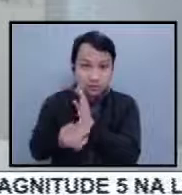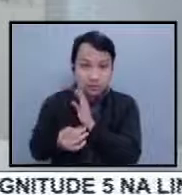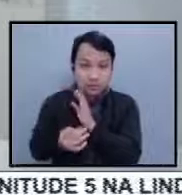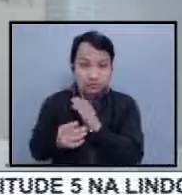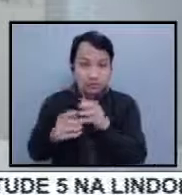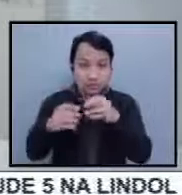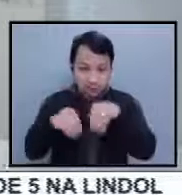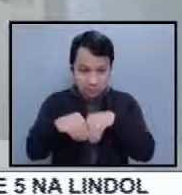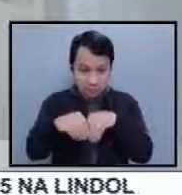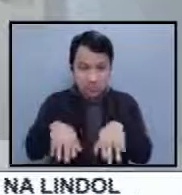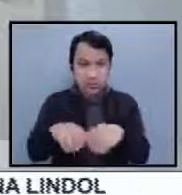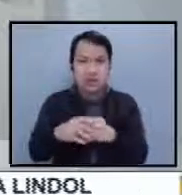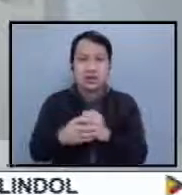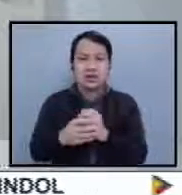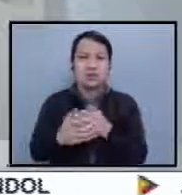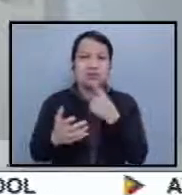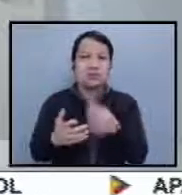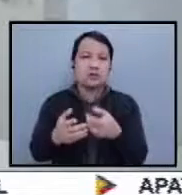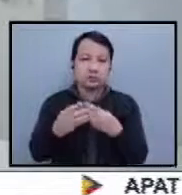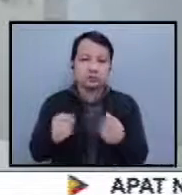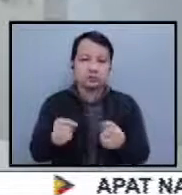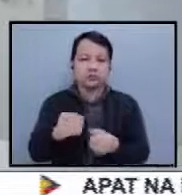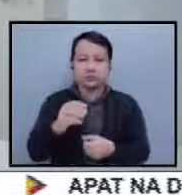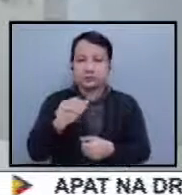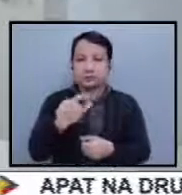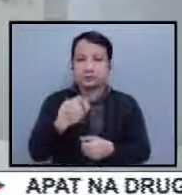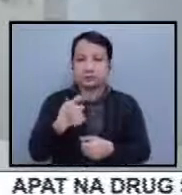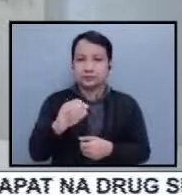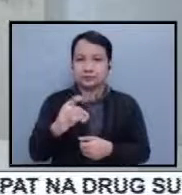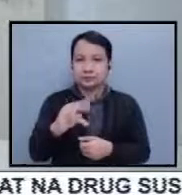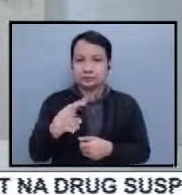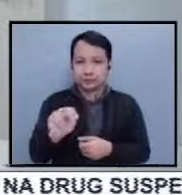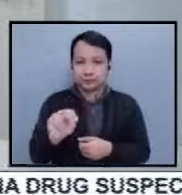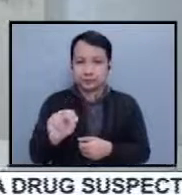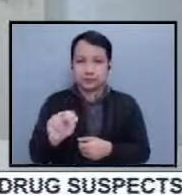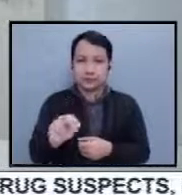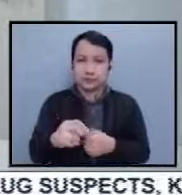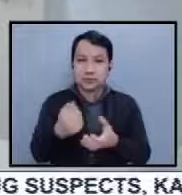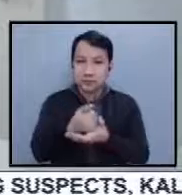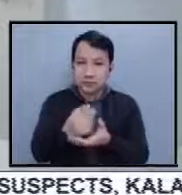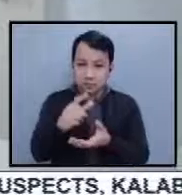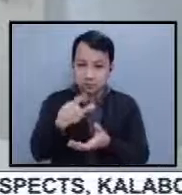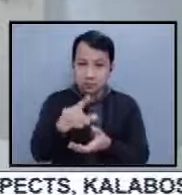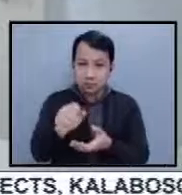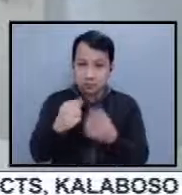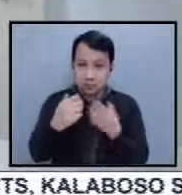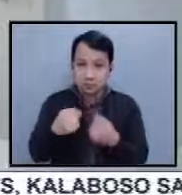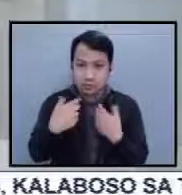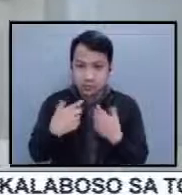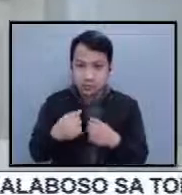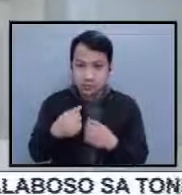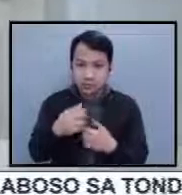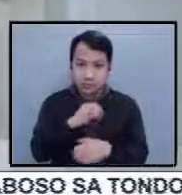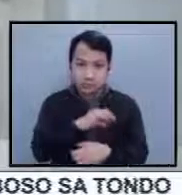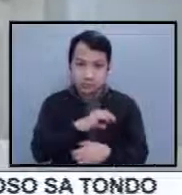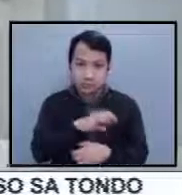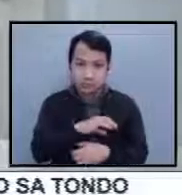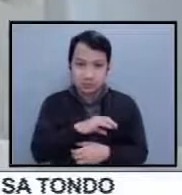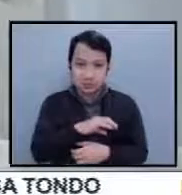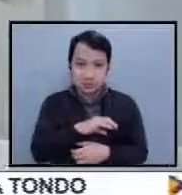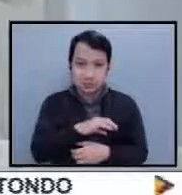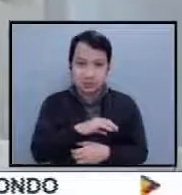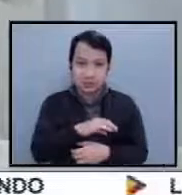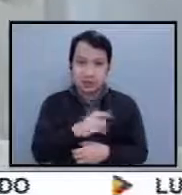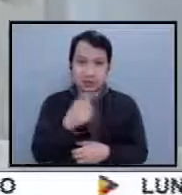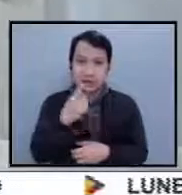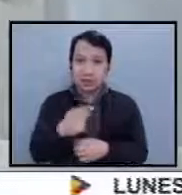ng antioxidants. Siyempre, papahuli ba ang luya na napakaraming health benefits gaya ng